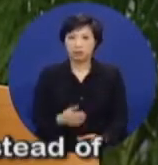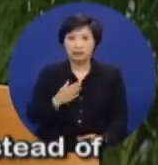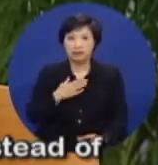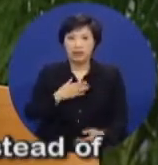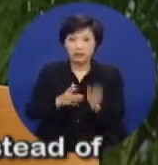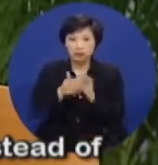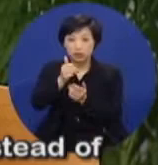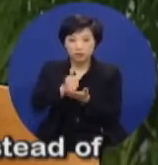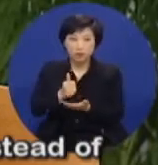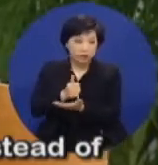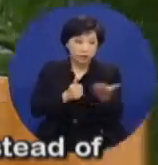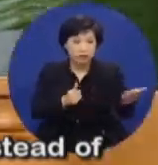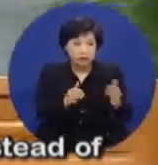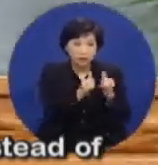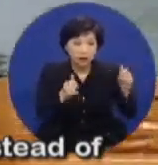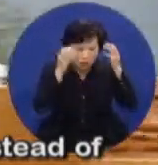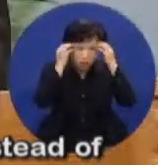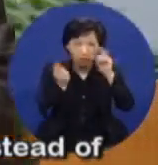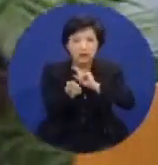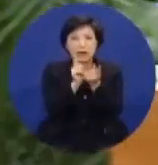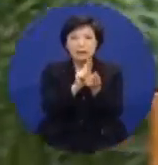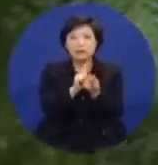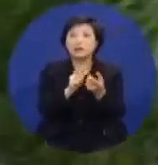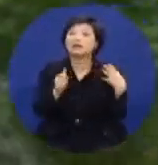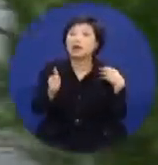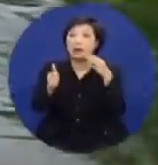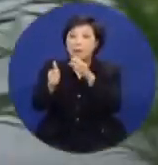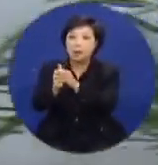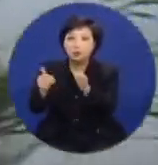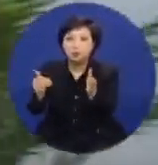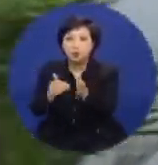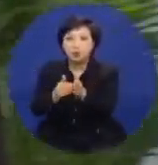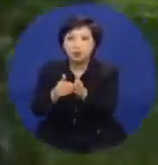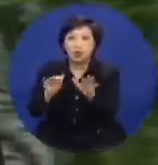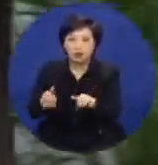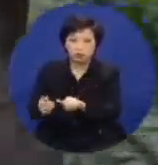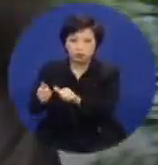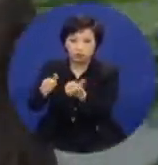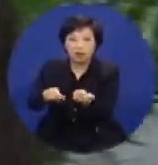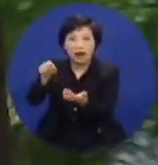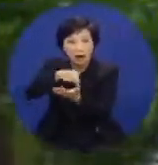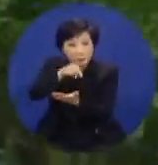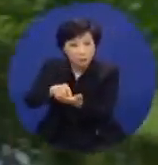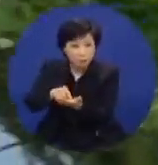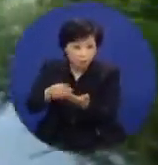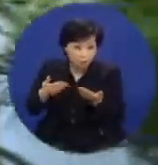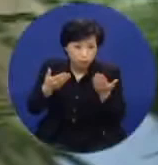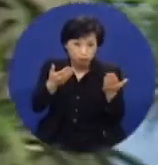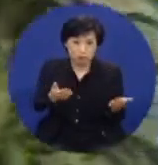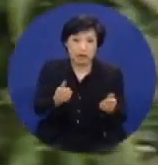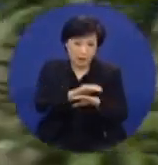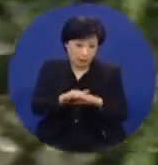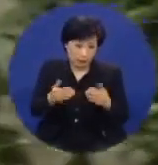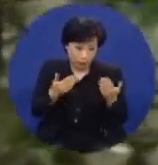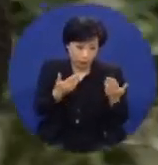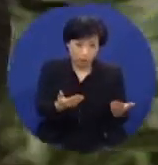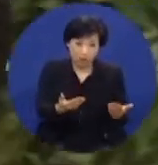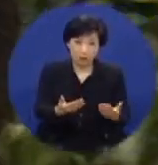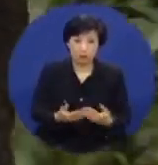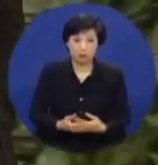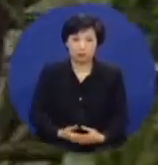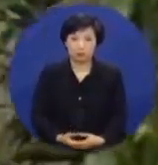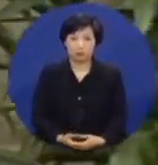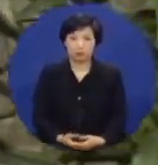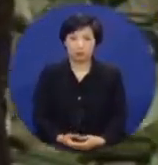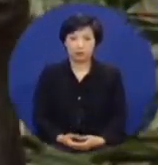누 딘이 고통 당할 최를 태 싱 출 뭐 죽어 내가 죽어서 가 퍼서 해결해 줄게